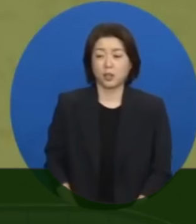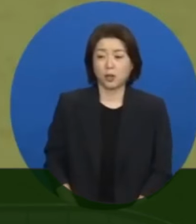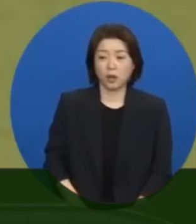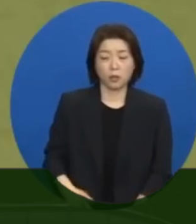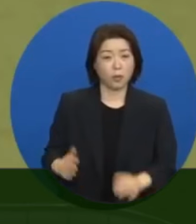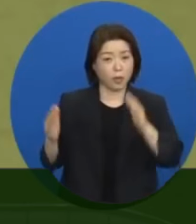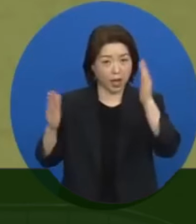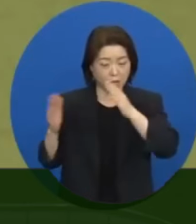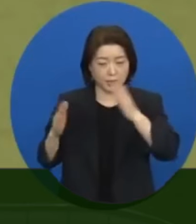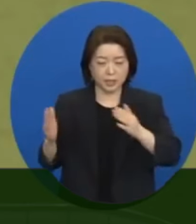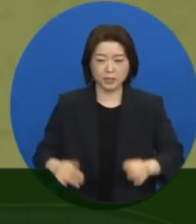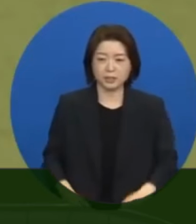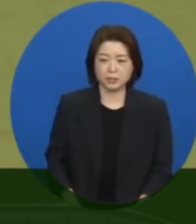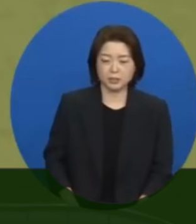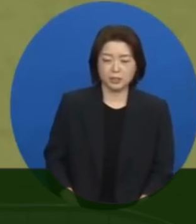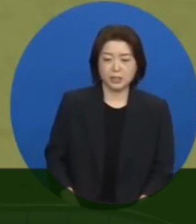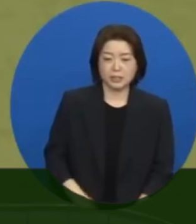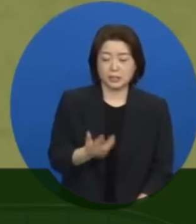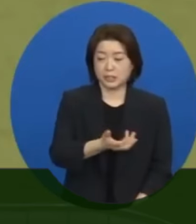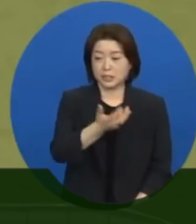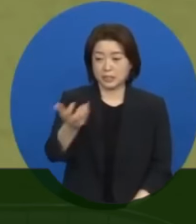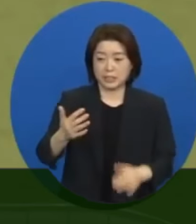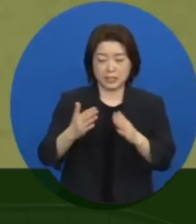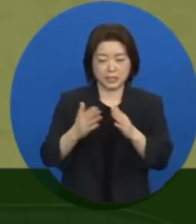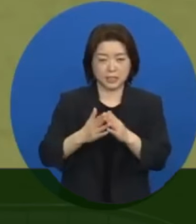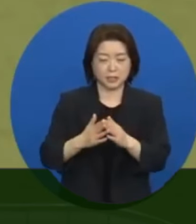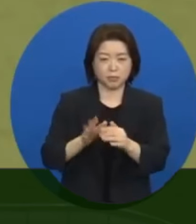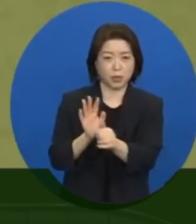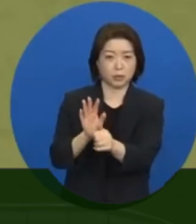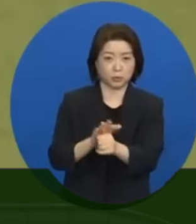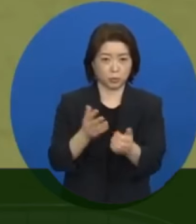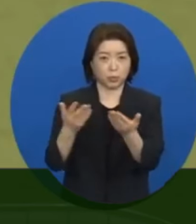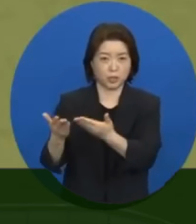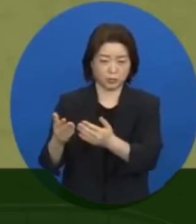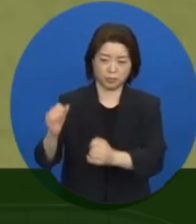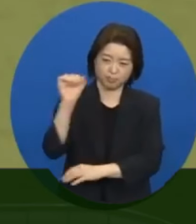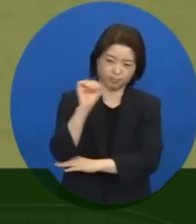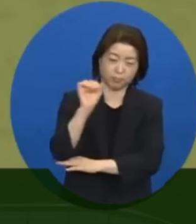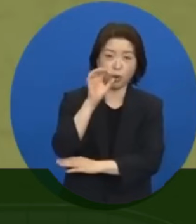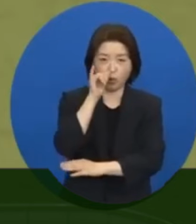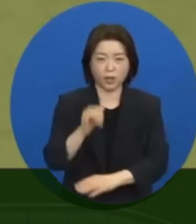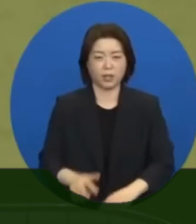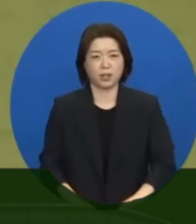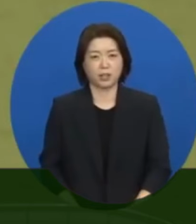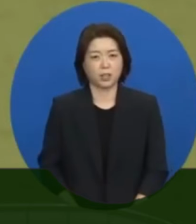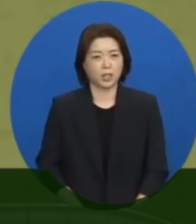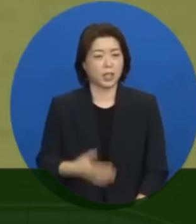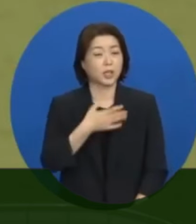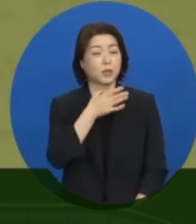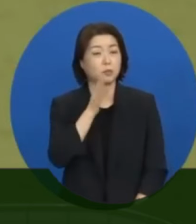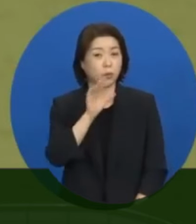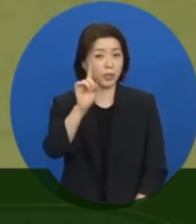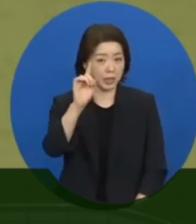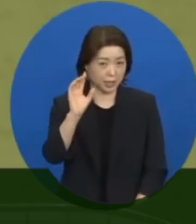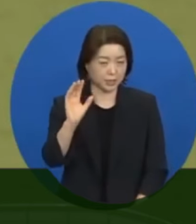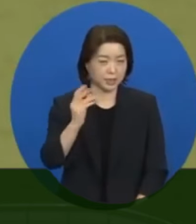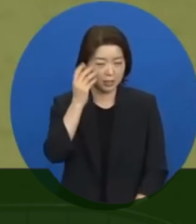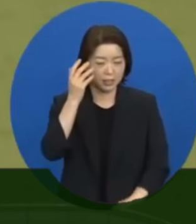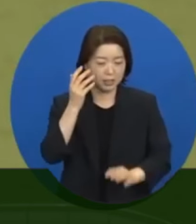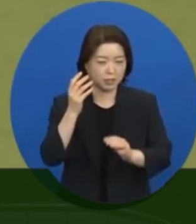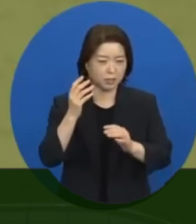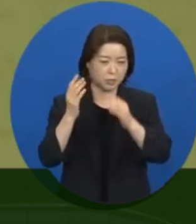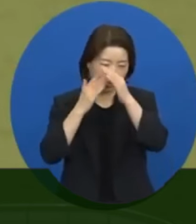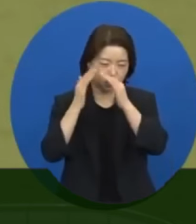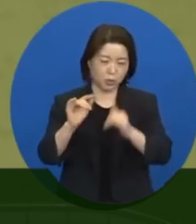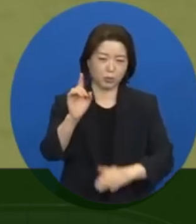이사를 짐을 함께 옮기기도 했습니다 어느 날은 연세드신 성도님께서 TV 달아 달라고 해서 TV 달아 들이러 집에